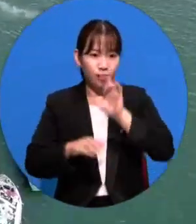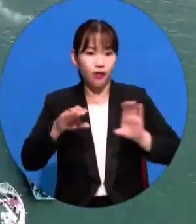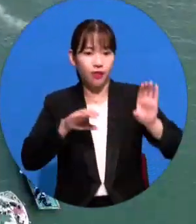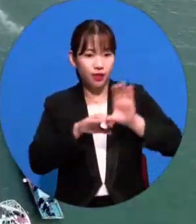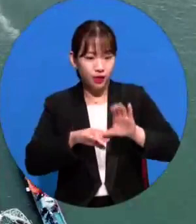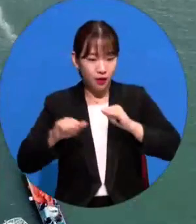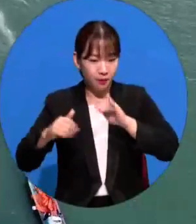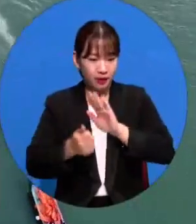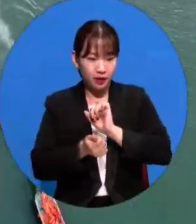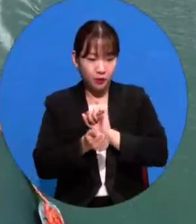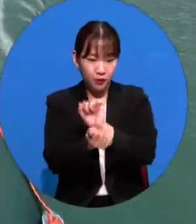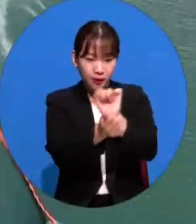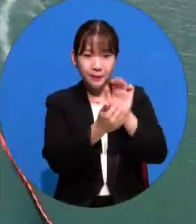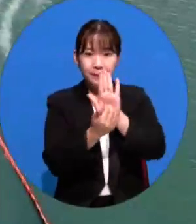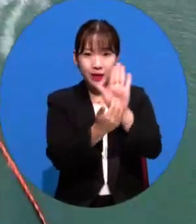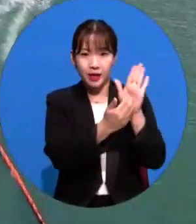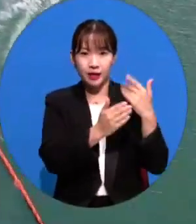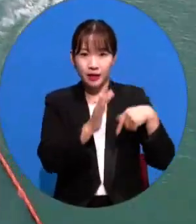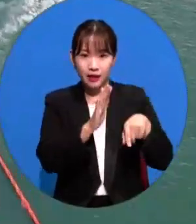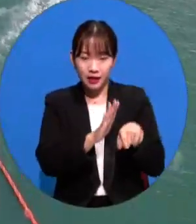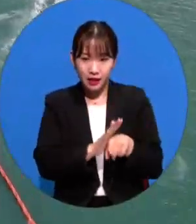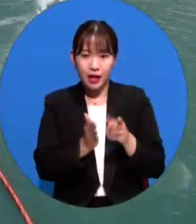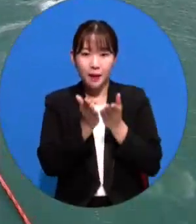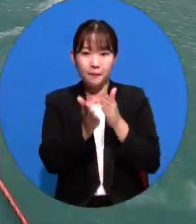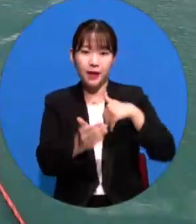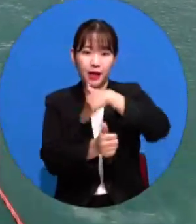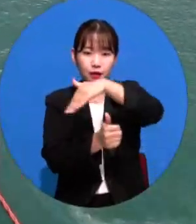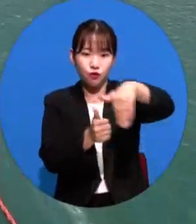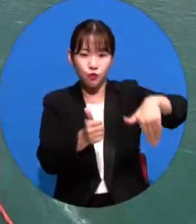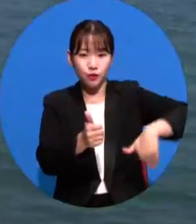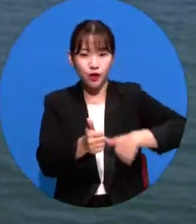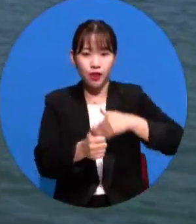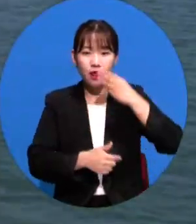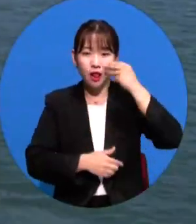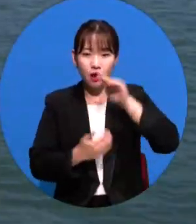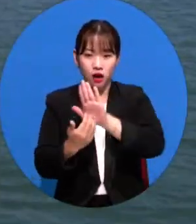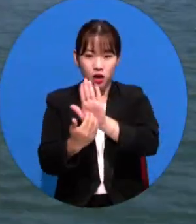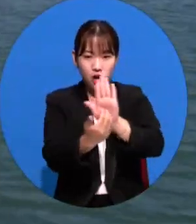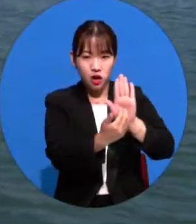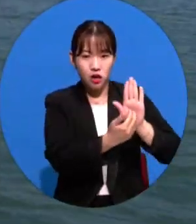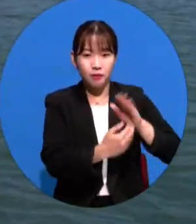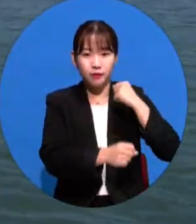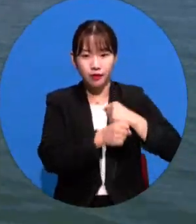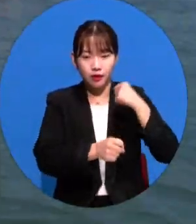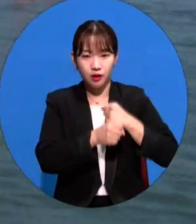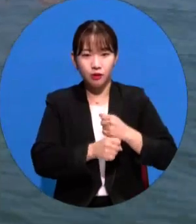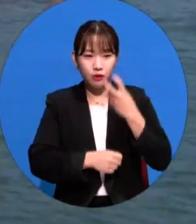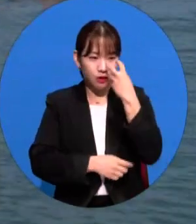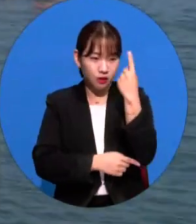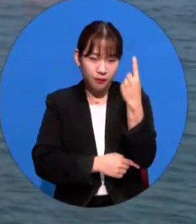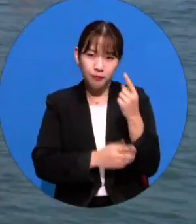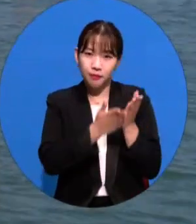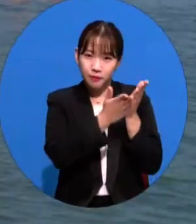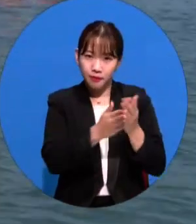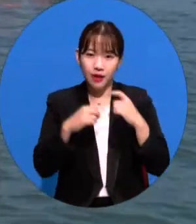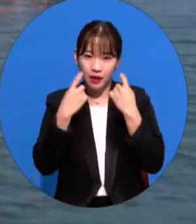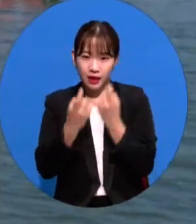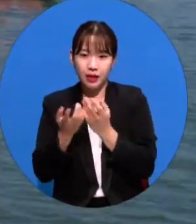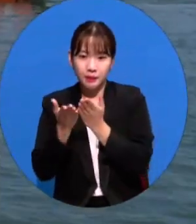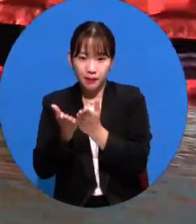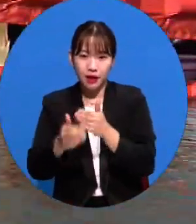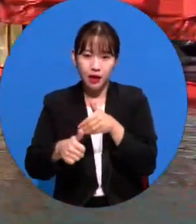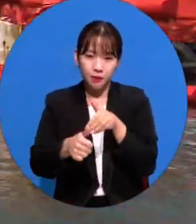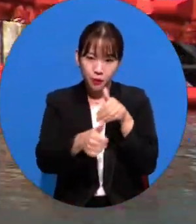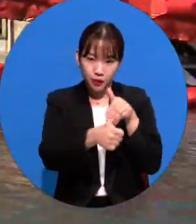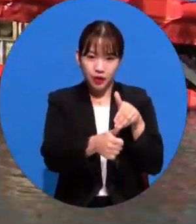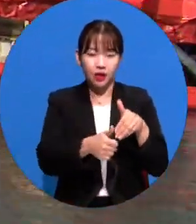해양 오염 확산을 방지하기 위해 사고 선박 주변으로 오일 펜스를 설치하고 경비 함정과 민간 선박 등을 투입해